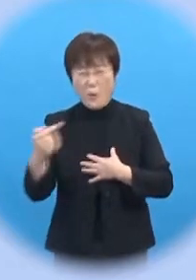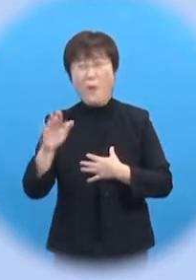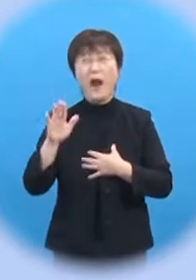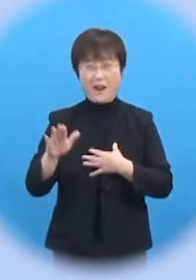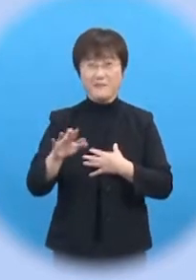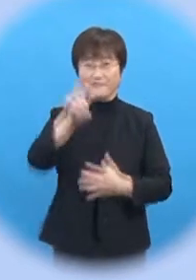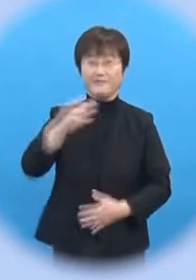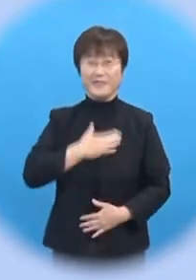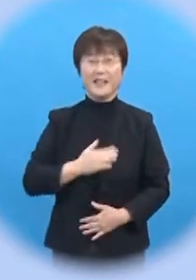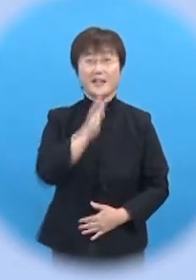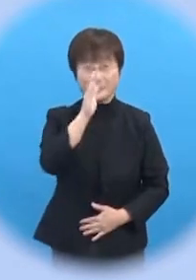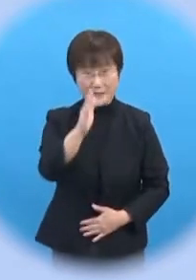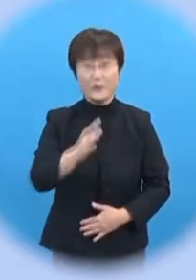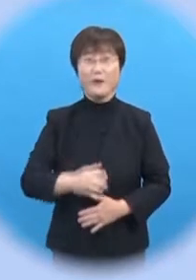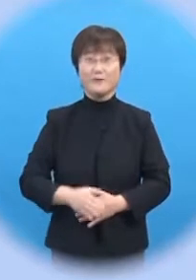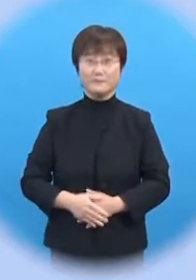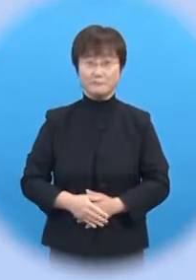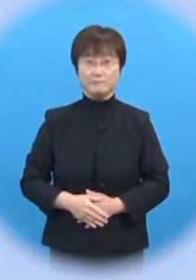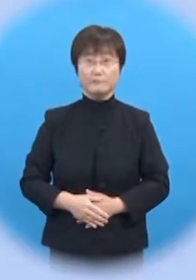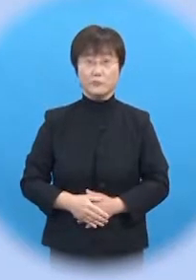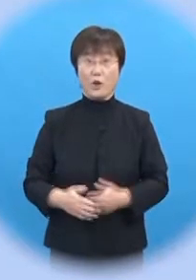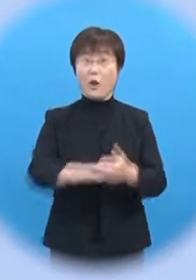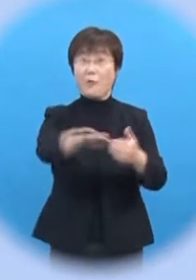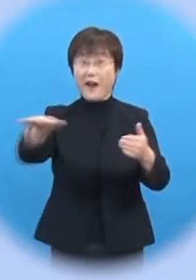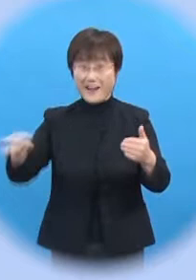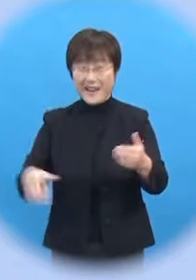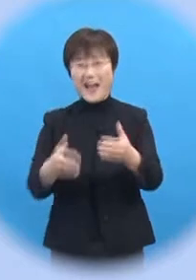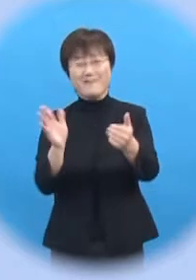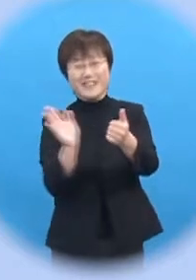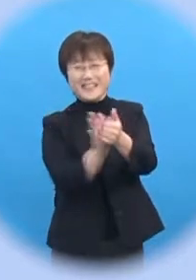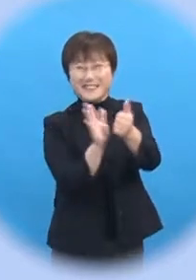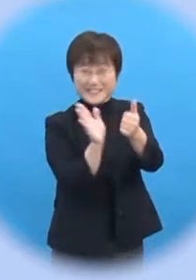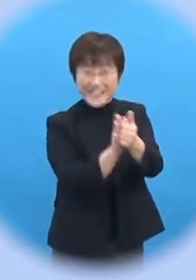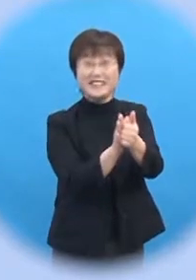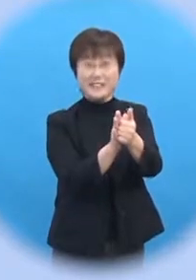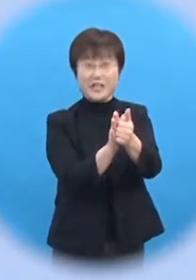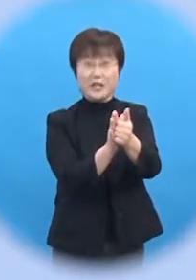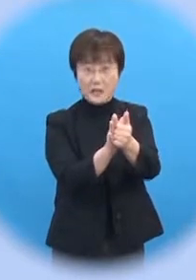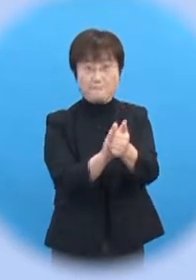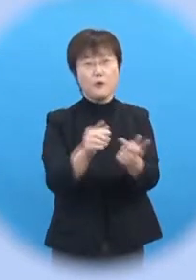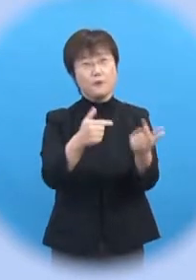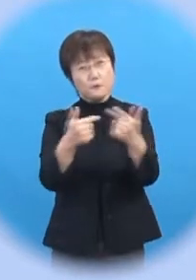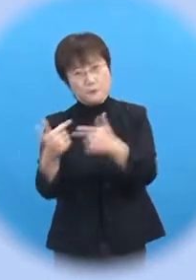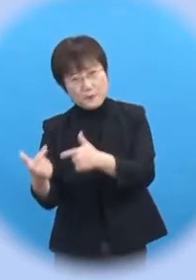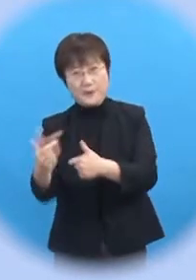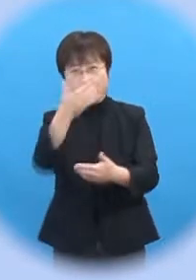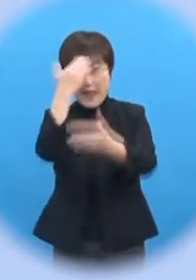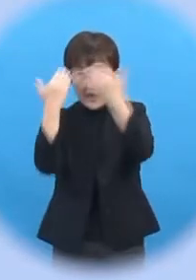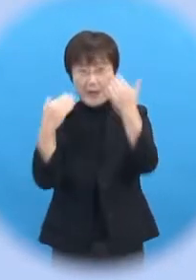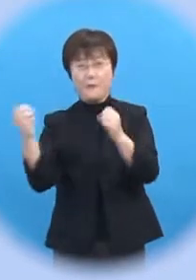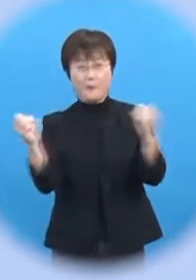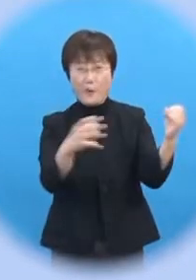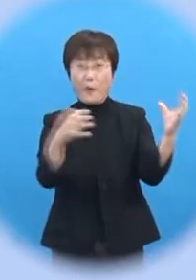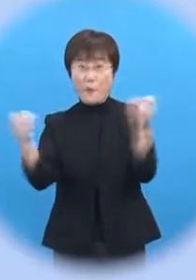理解しましょう。そして周囲が優しく手助けしたり、時間をかけて丁寧にコミュニケーション